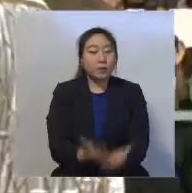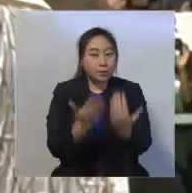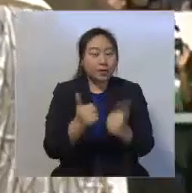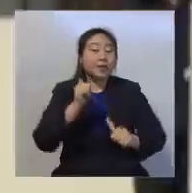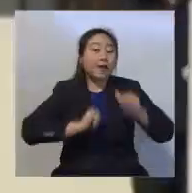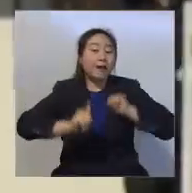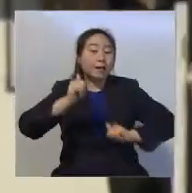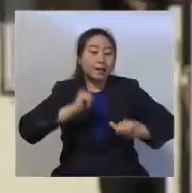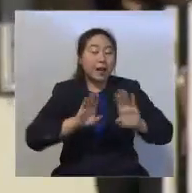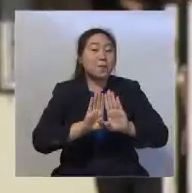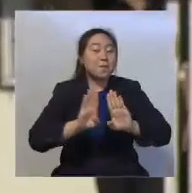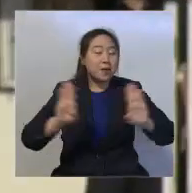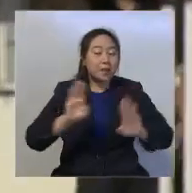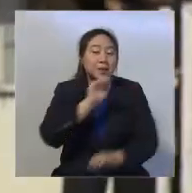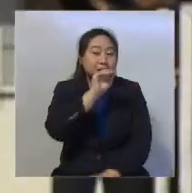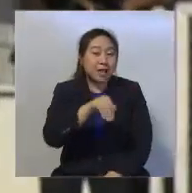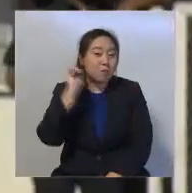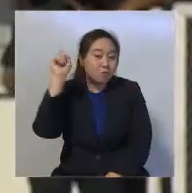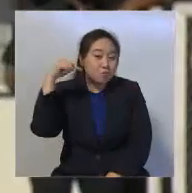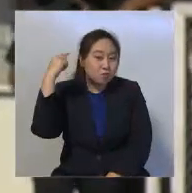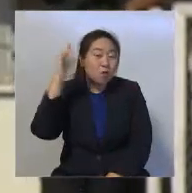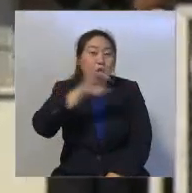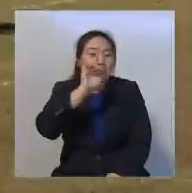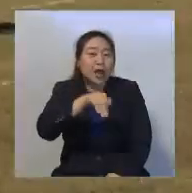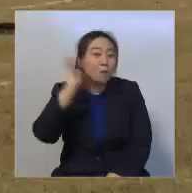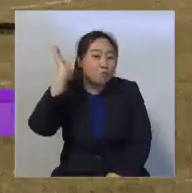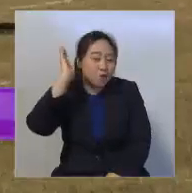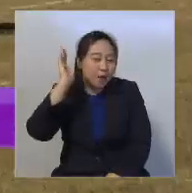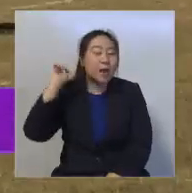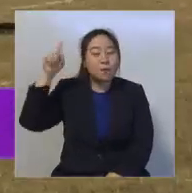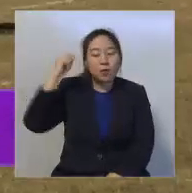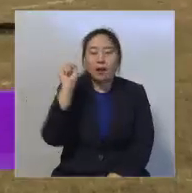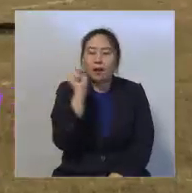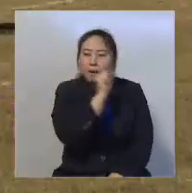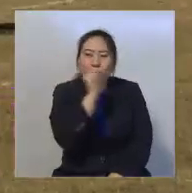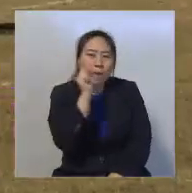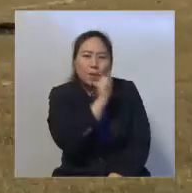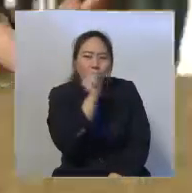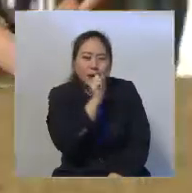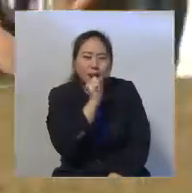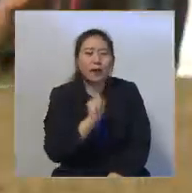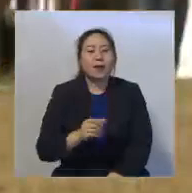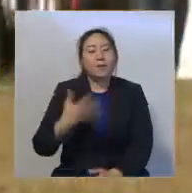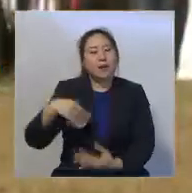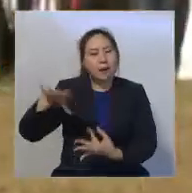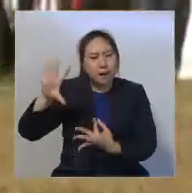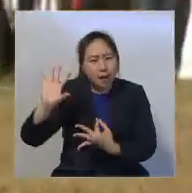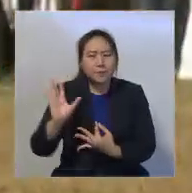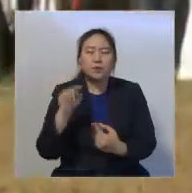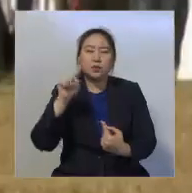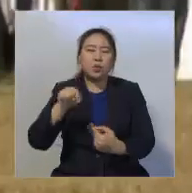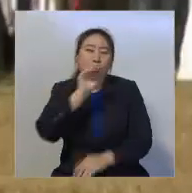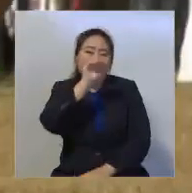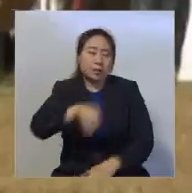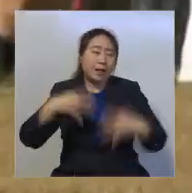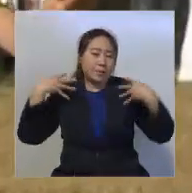การแสดงด้วยพลายหนุ่มเสกพร้อมด้วยน้ำพึ่งเมืองสุรินทร์ศิลปินท้องถิ่นอาเซียนและนางอัปสรานะคะมาขับร้องไร่ลำบูชาเทพแห่งช้าง